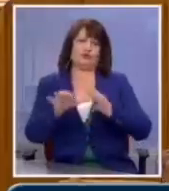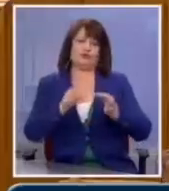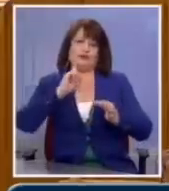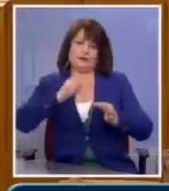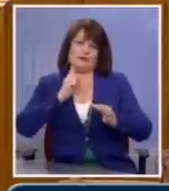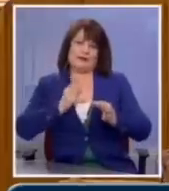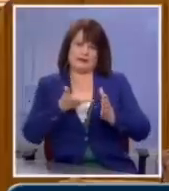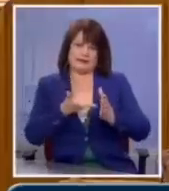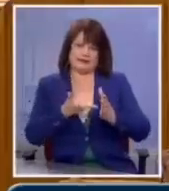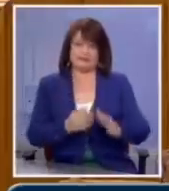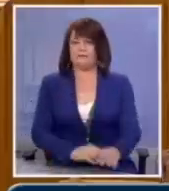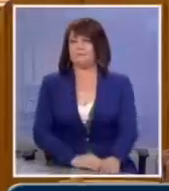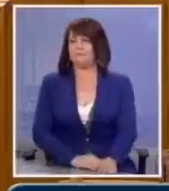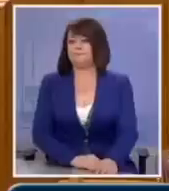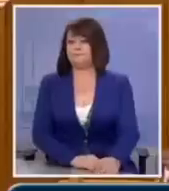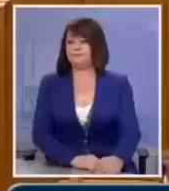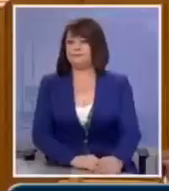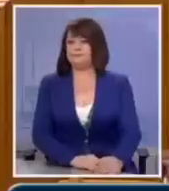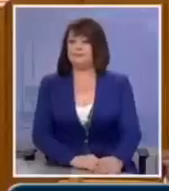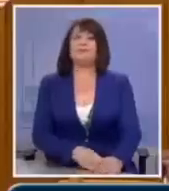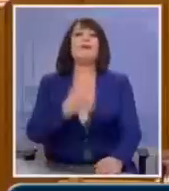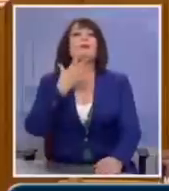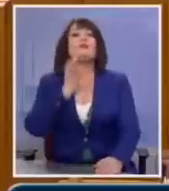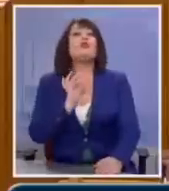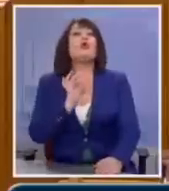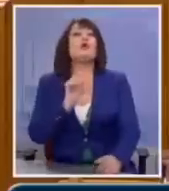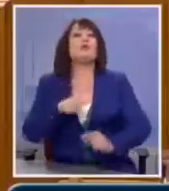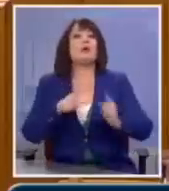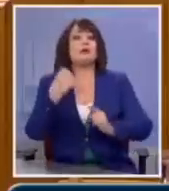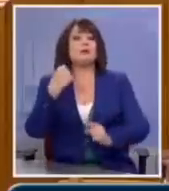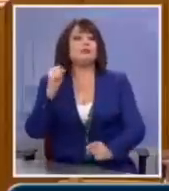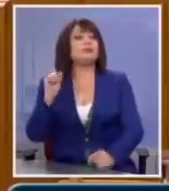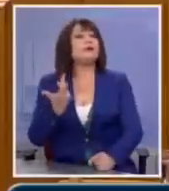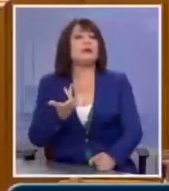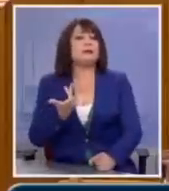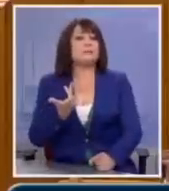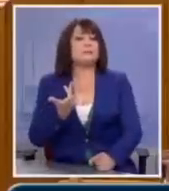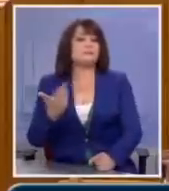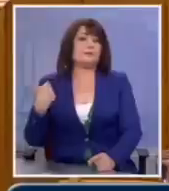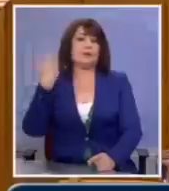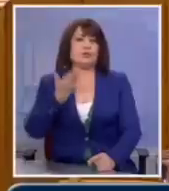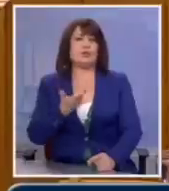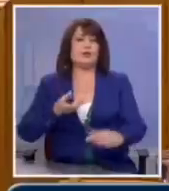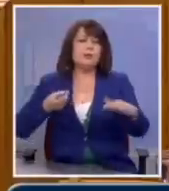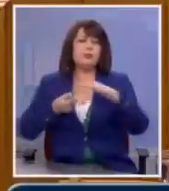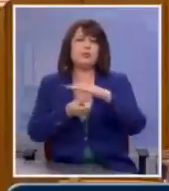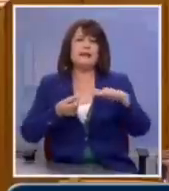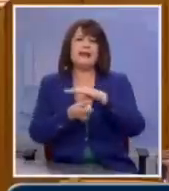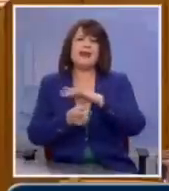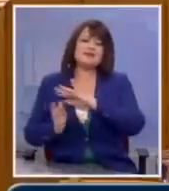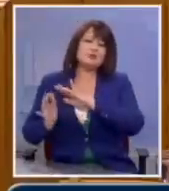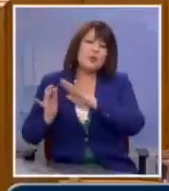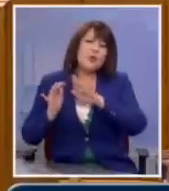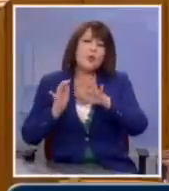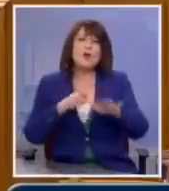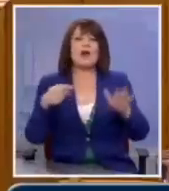διατάξεις του νομοσχεδίου μας. Γιατί γίνεται αυτό? Γιατί τελικά, μετά το μεγάλο μεταναστευτικό ρεύμα που ξεκίνησε